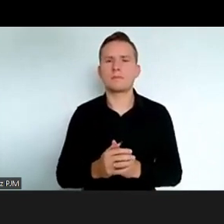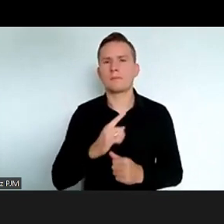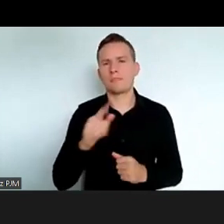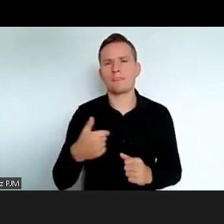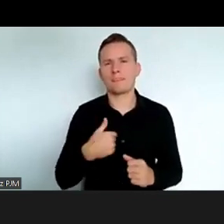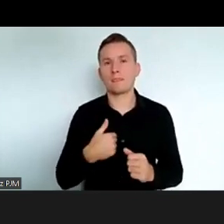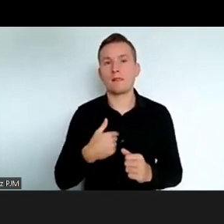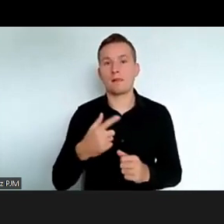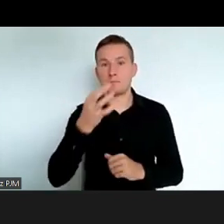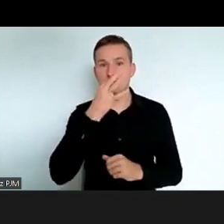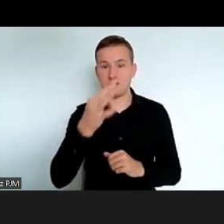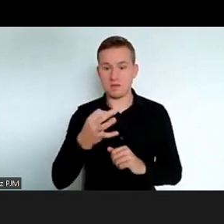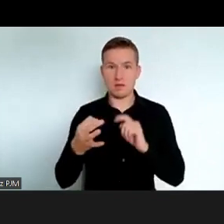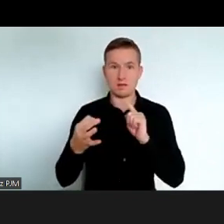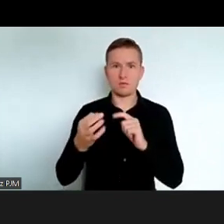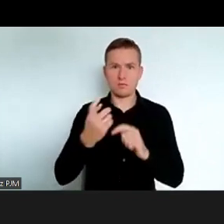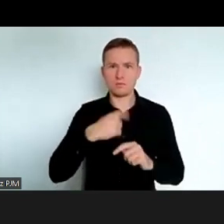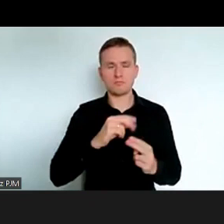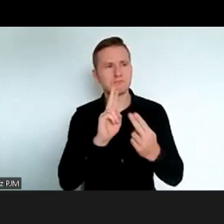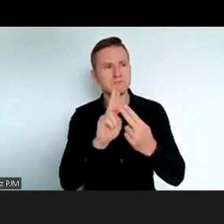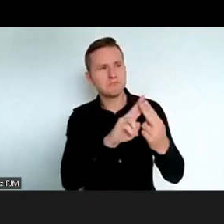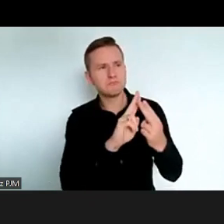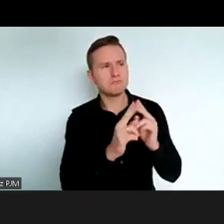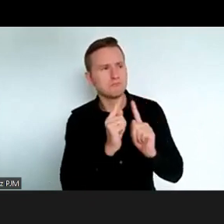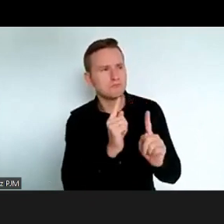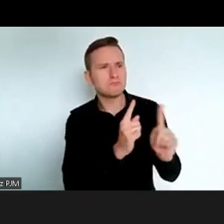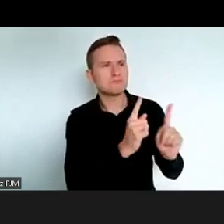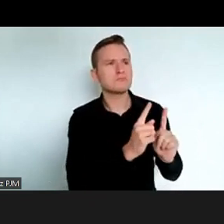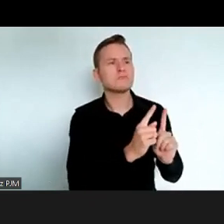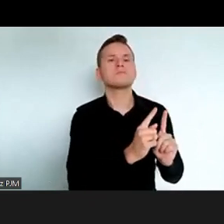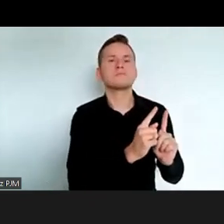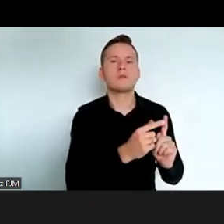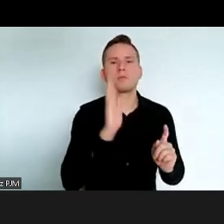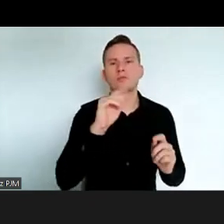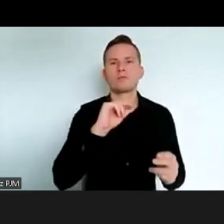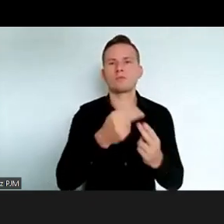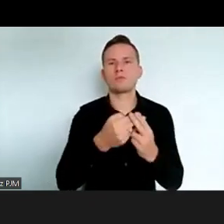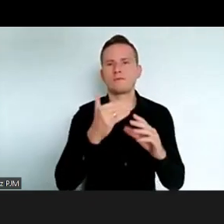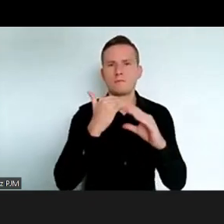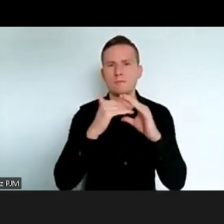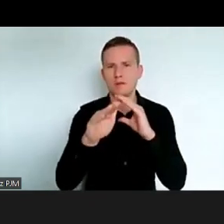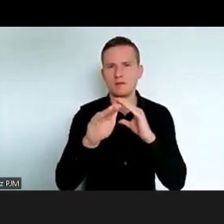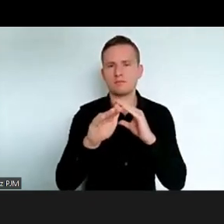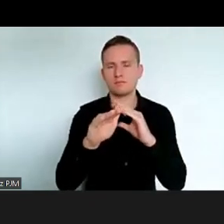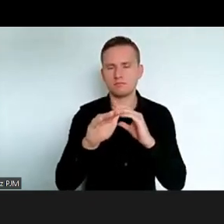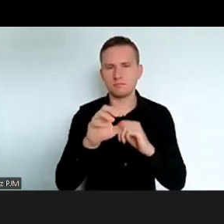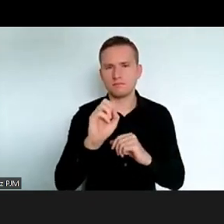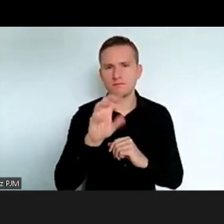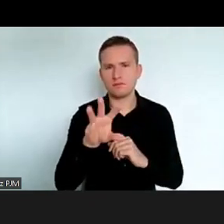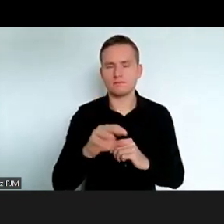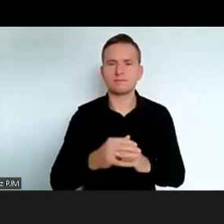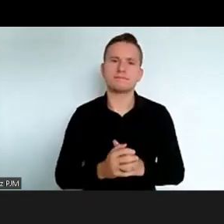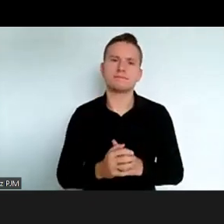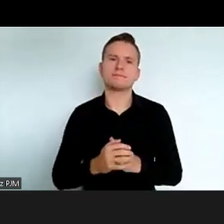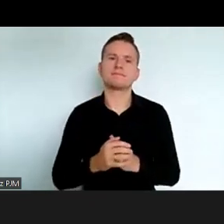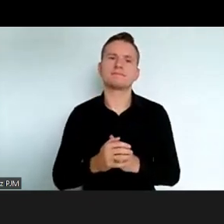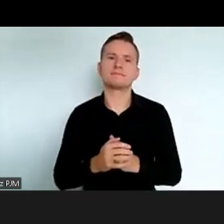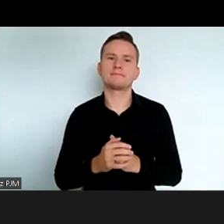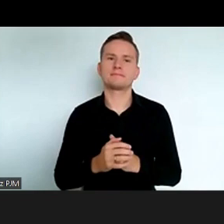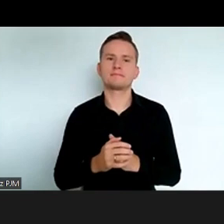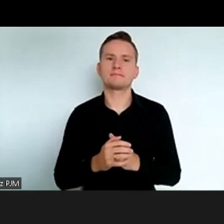skonsultujemy ją i odpowiedź na te pytania prześlemy do Państwa